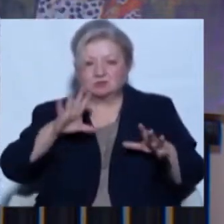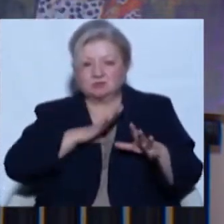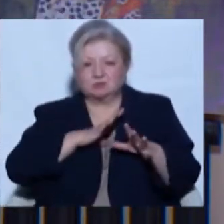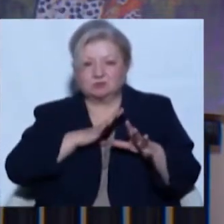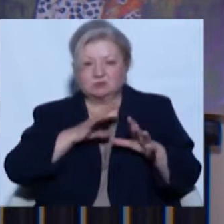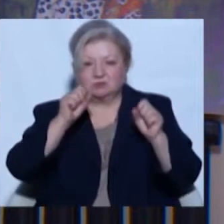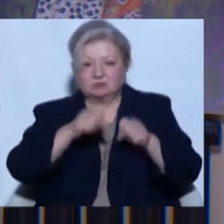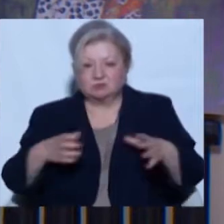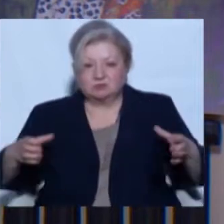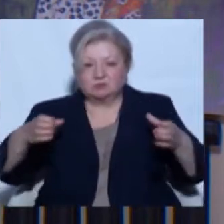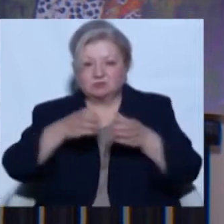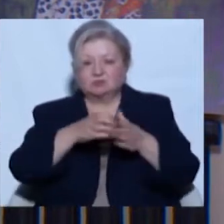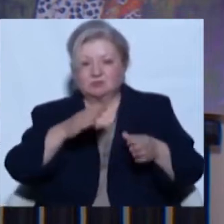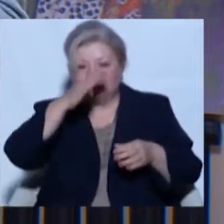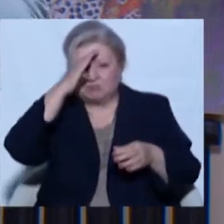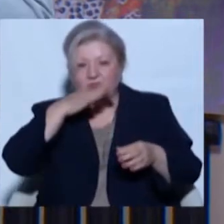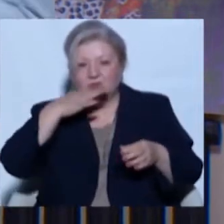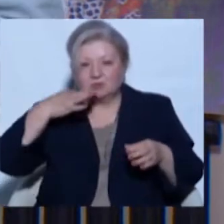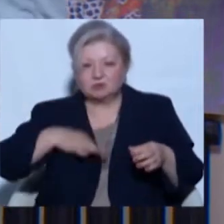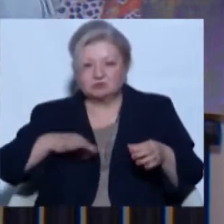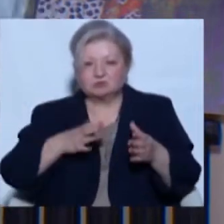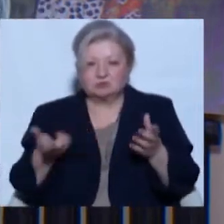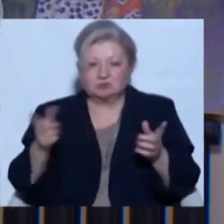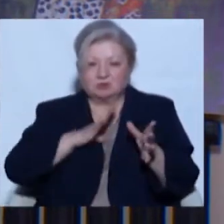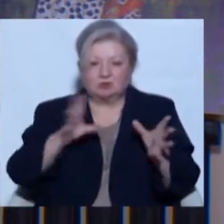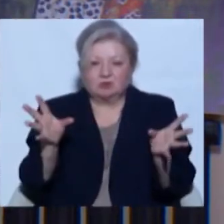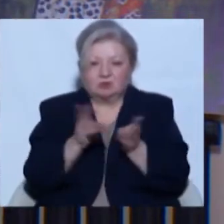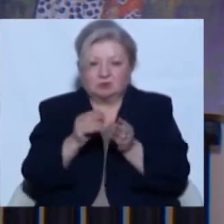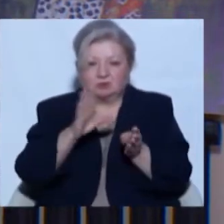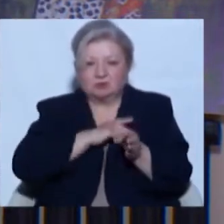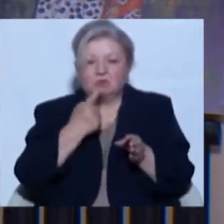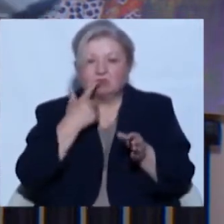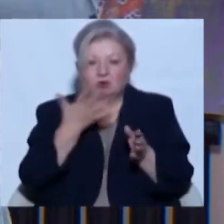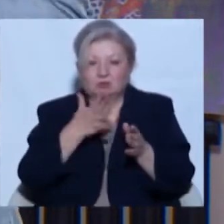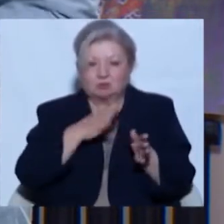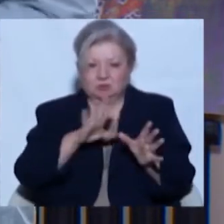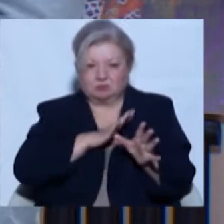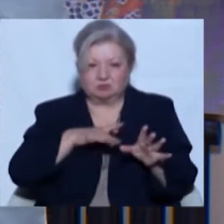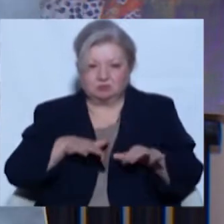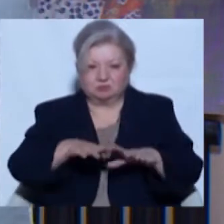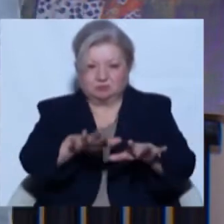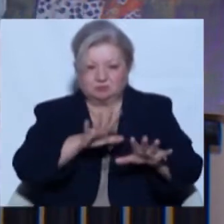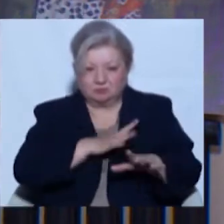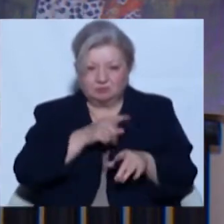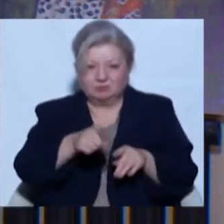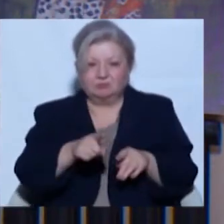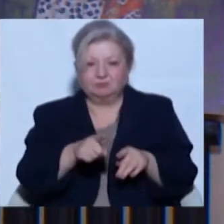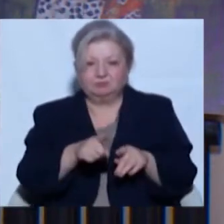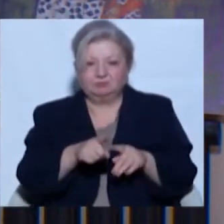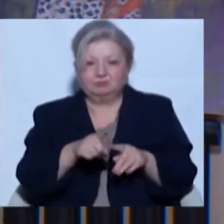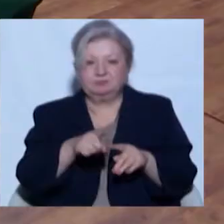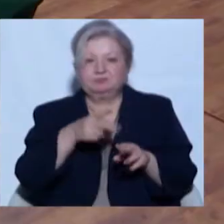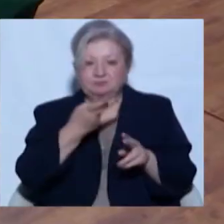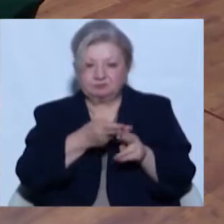ბუნებრივია შეთანხმებულ პოლიტიკას ატარებდა. აი ამან ძალიან სწრაფად გამოიღო თავისი შედეგი. ერეკლე მეორე